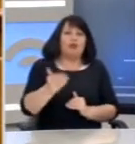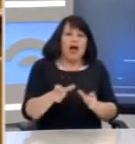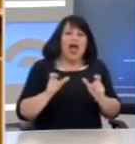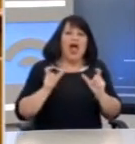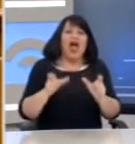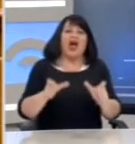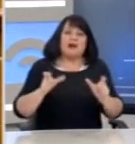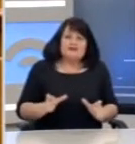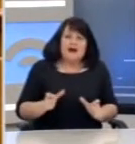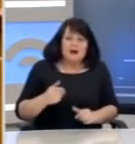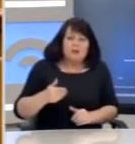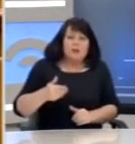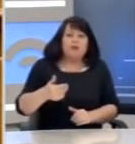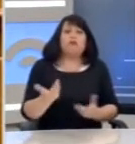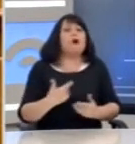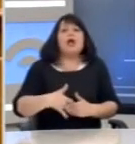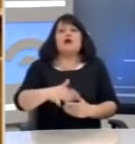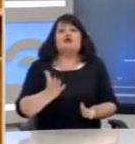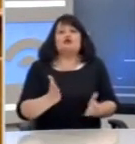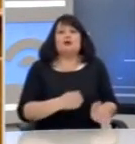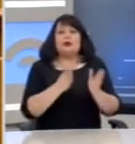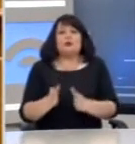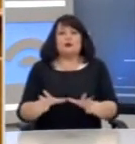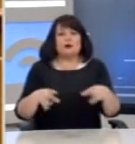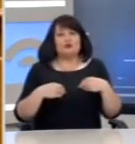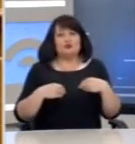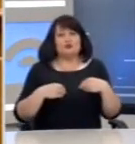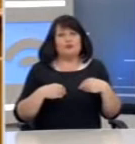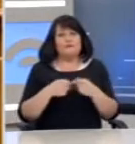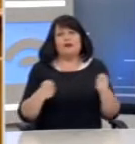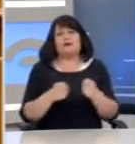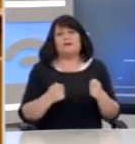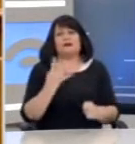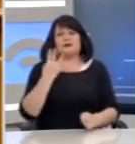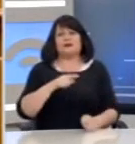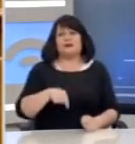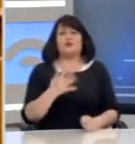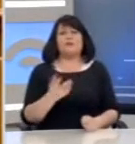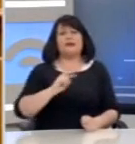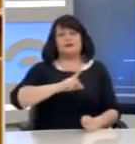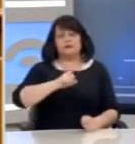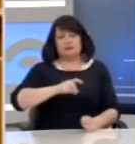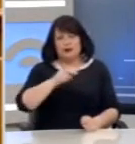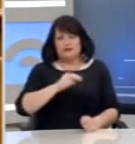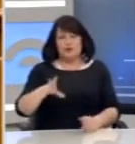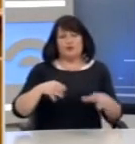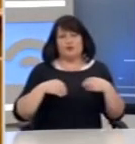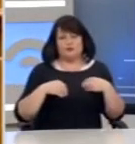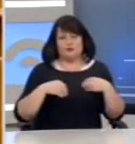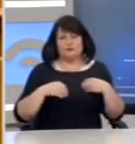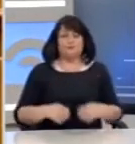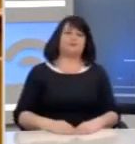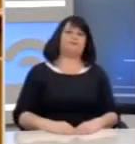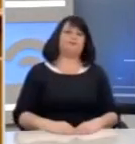αβεβαιότητας από τη μία πλευρά και την αποδοχή μέτρων 4,5 δις από την άλλη. Αλλά εγώ θα πάω ένα